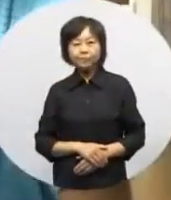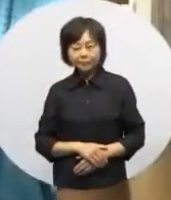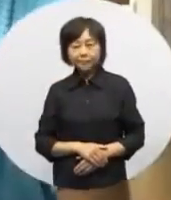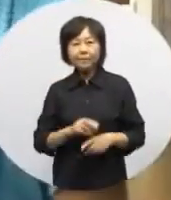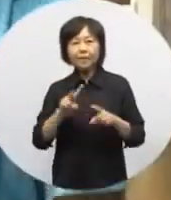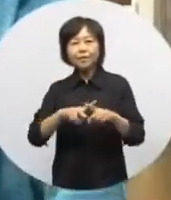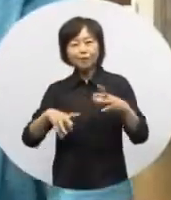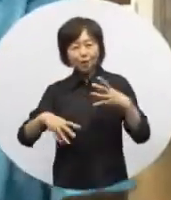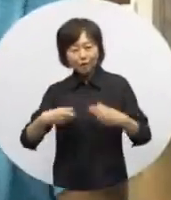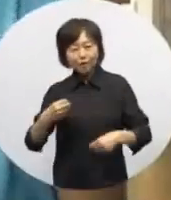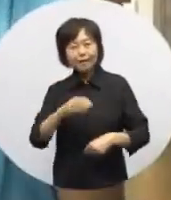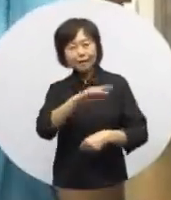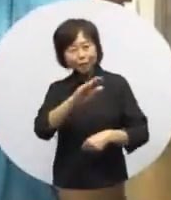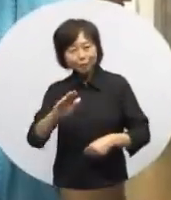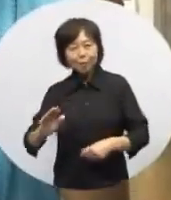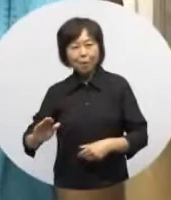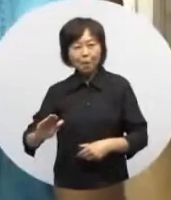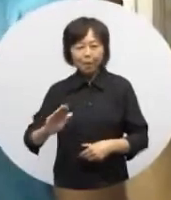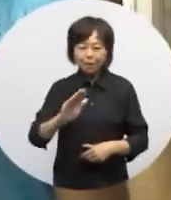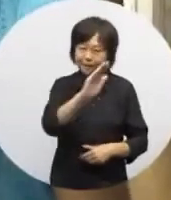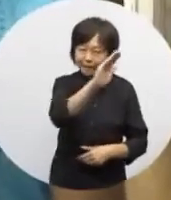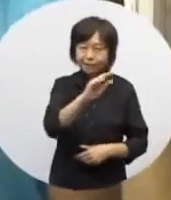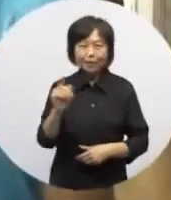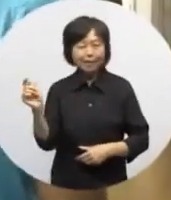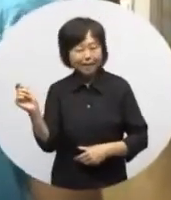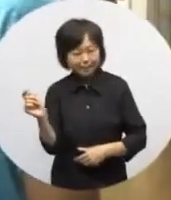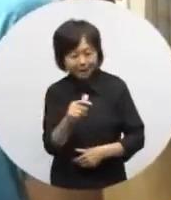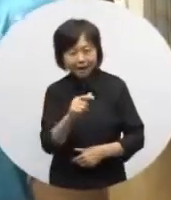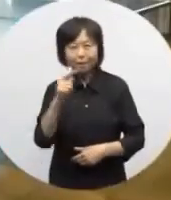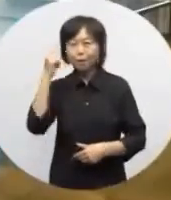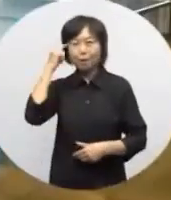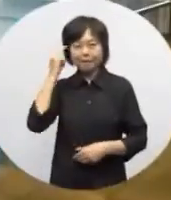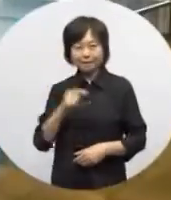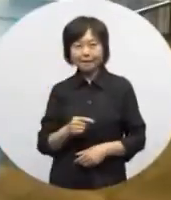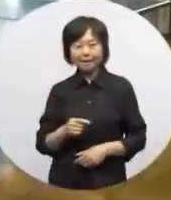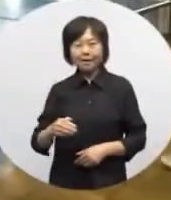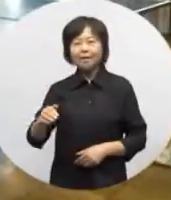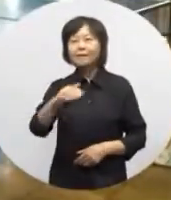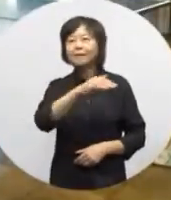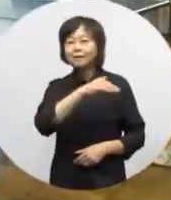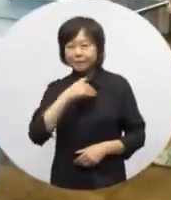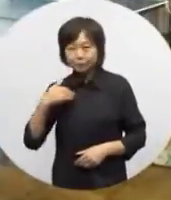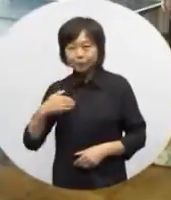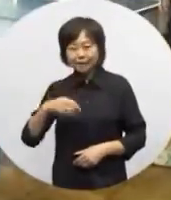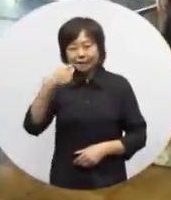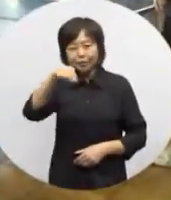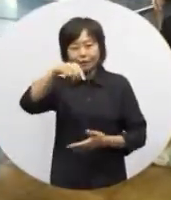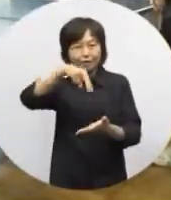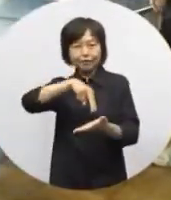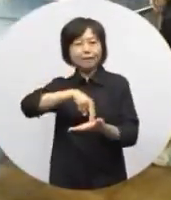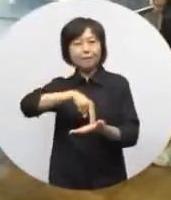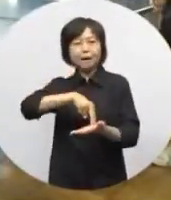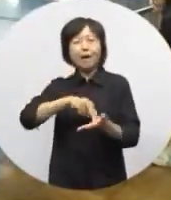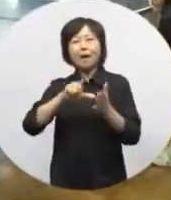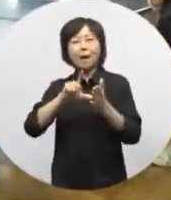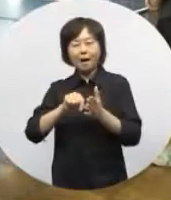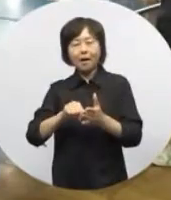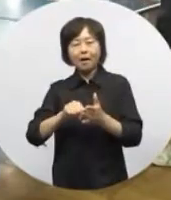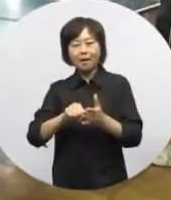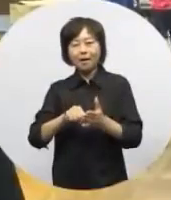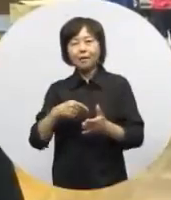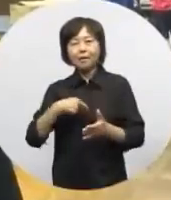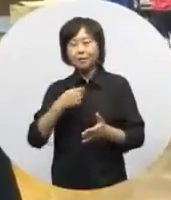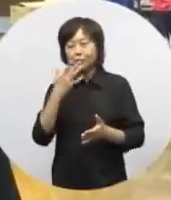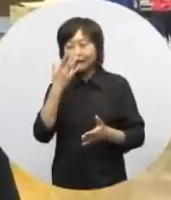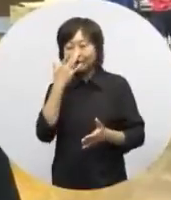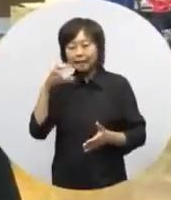小学生の人たちは成長が早いなと思いました。 自分たちが教える側に立ってみると、自分が今までできてなか